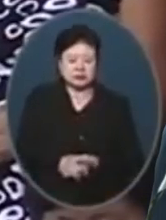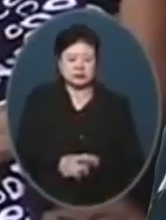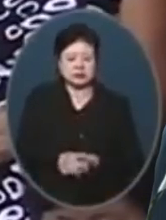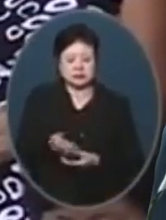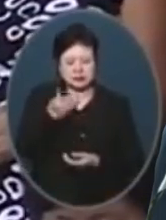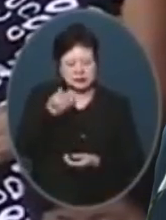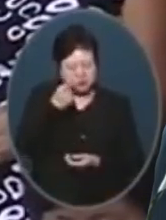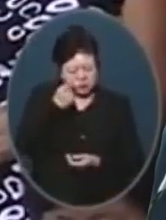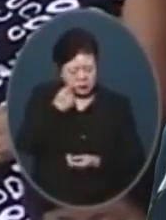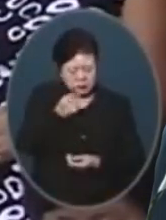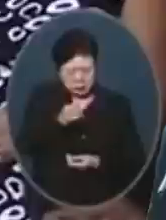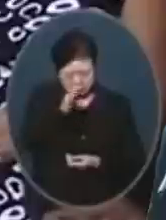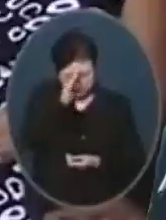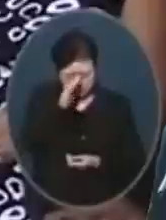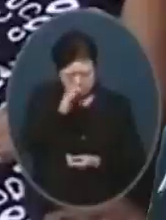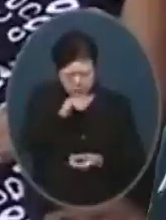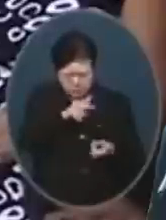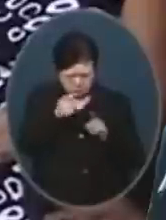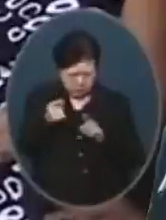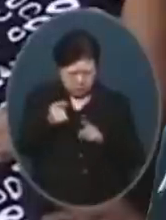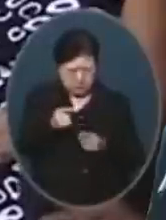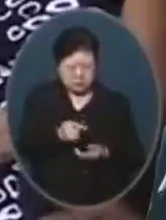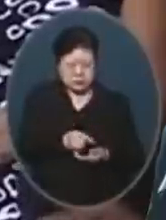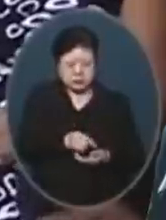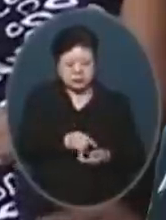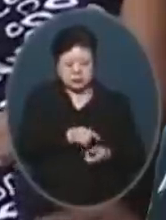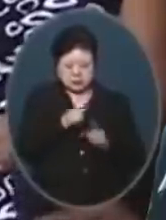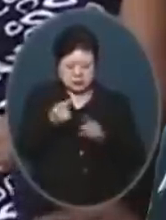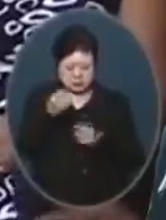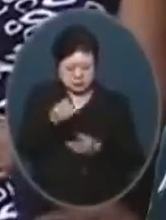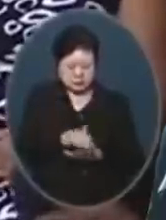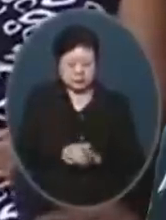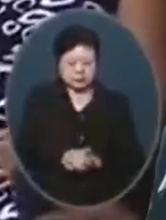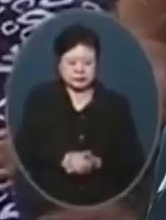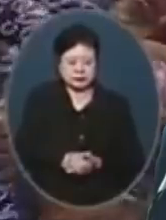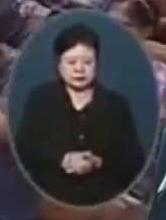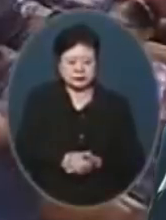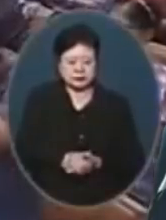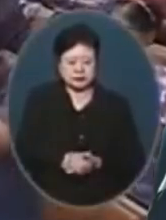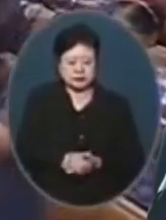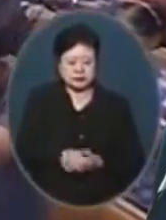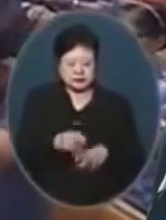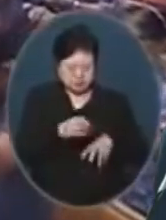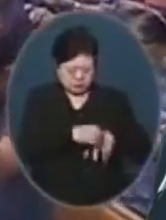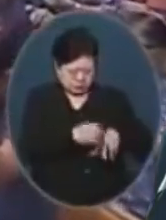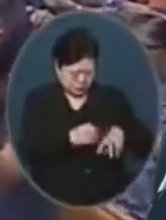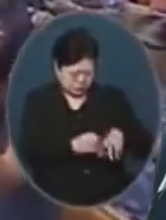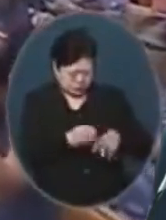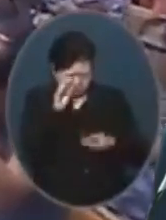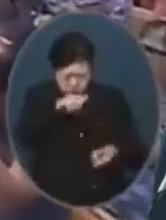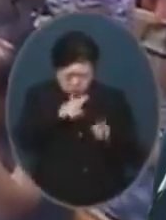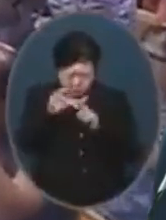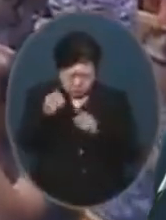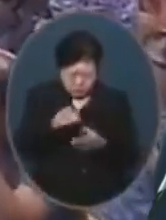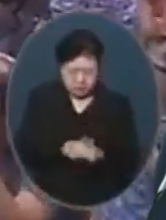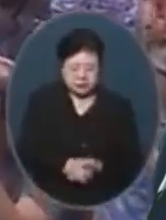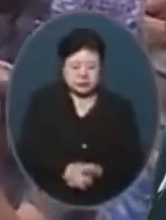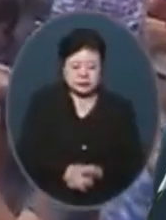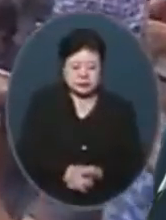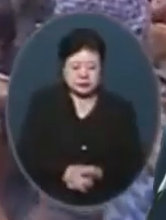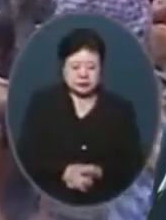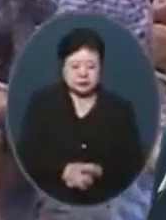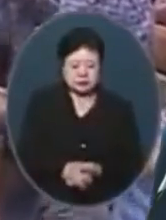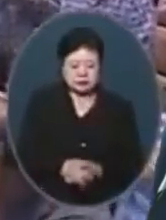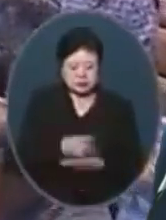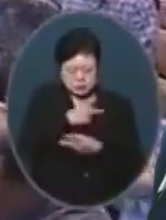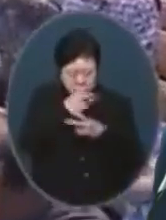음식을 잘 못 먹는데 그 혀를 주님께서 고쳐주셨으며 무릎 관절을 주님께서 고쳐주셨으며 수면제를